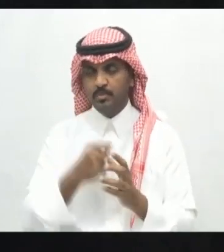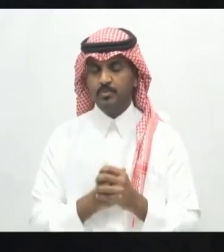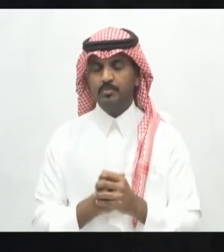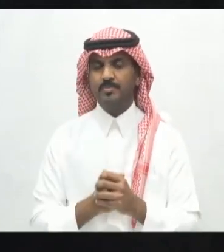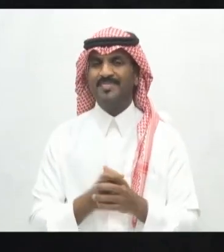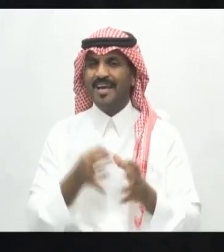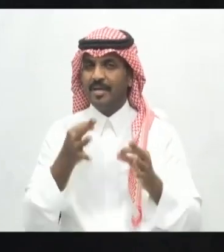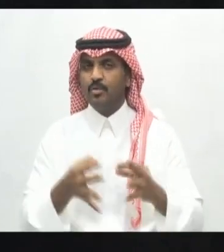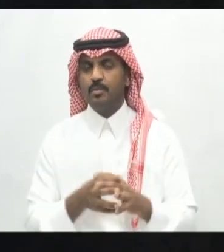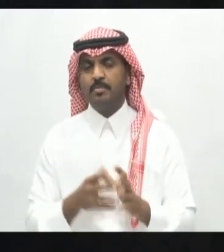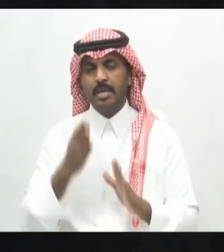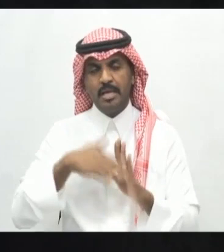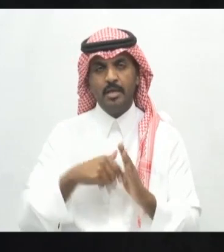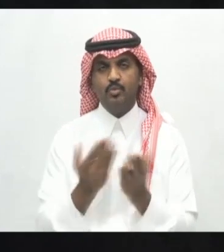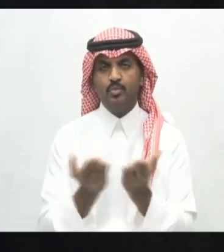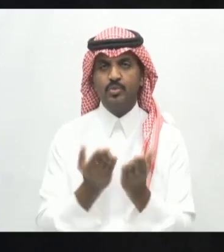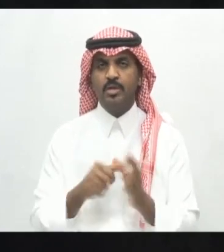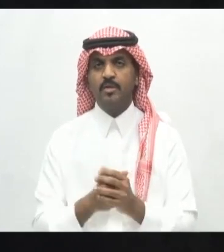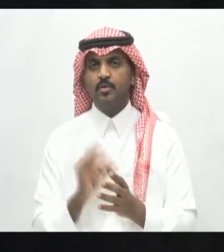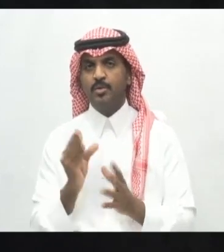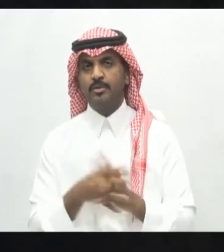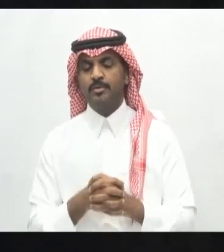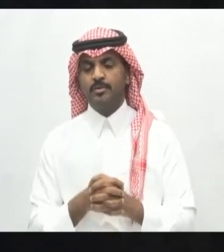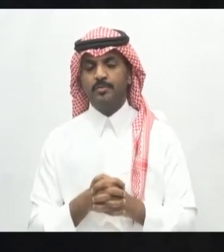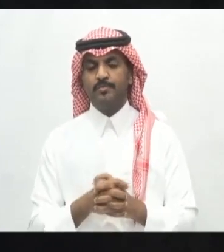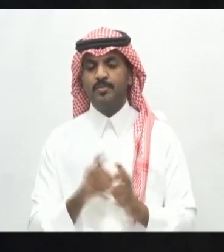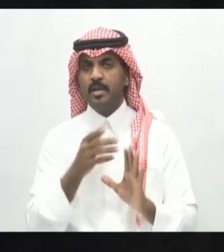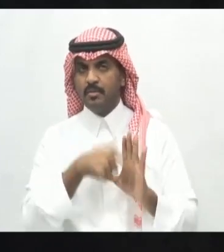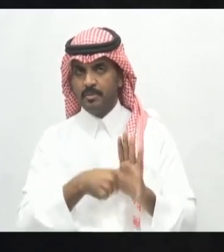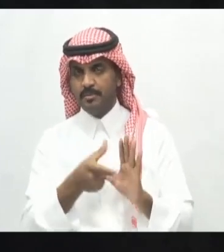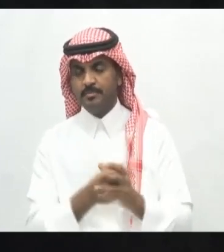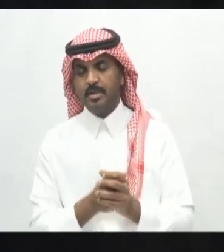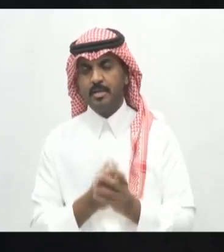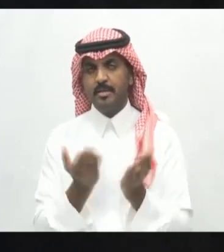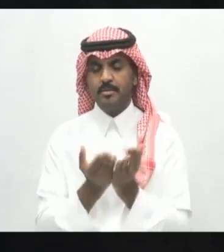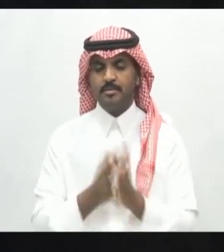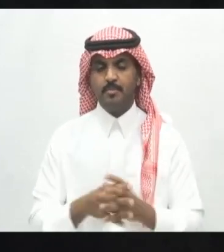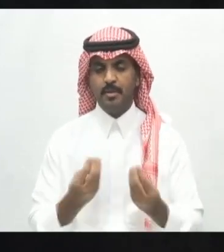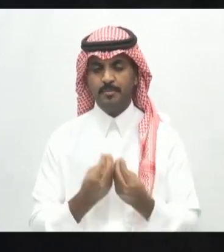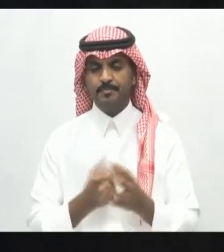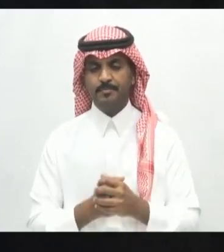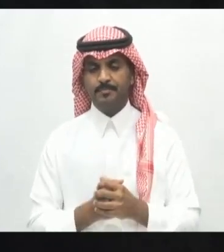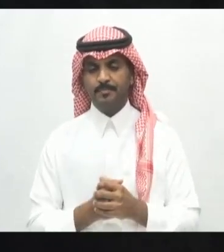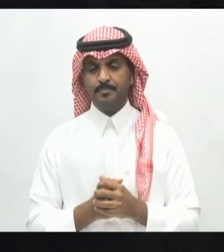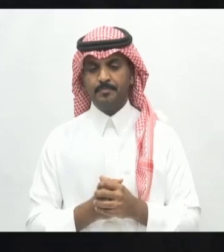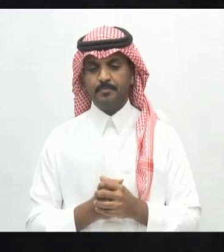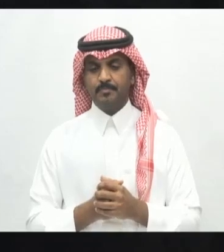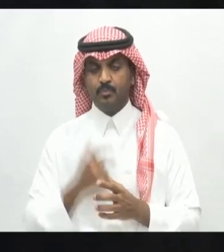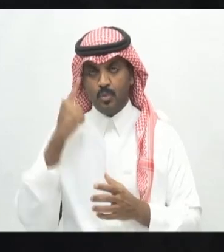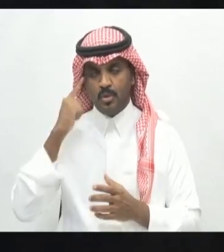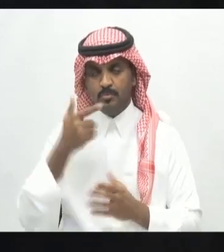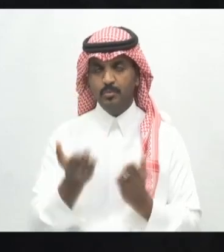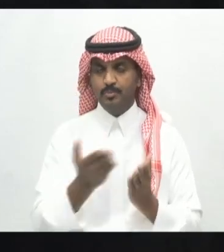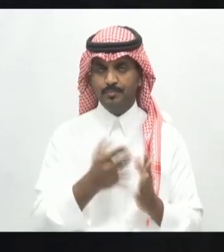تعالى تحقيقها من خلال دروس هذه الوحده والتي في ضمنها هذا الدرس الذي معنا ويتوقع منكم ايها